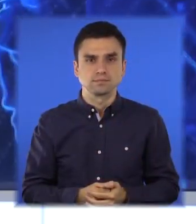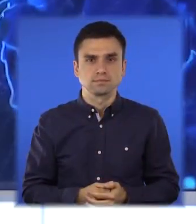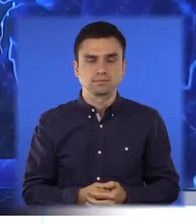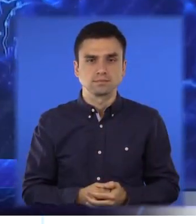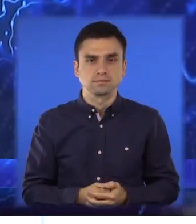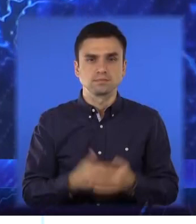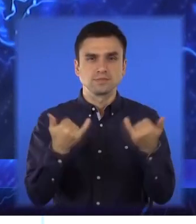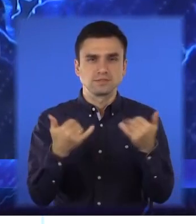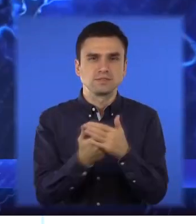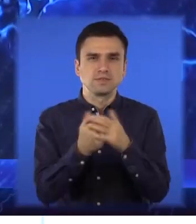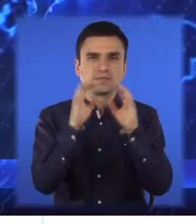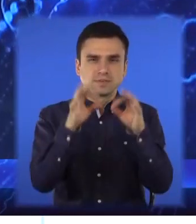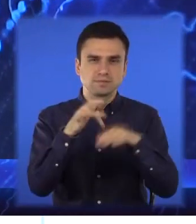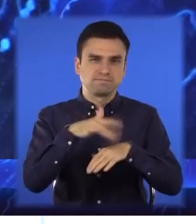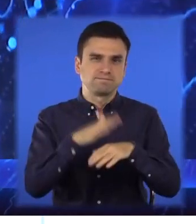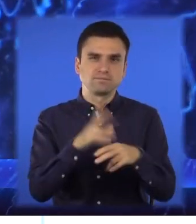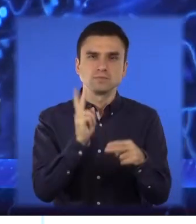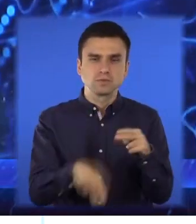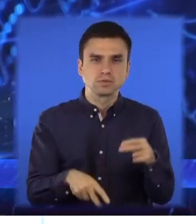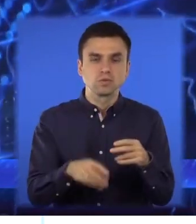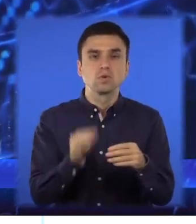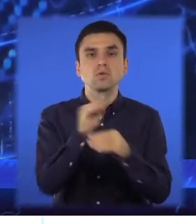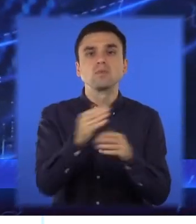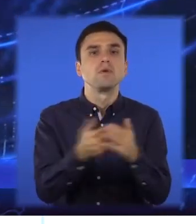На цьому ставимо крапку. Слідкуйте за новинами онлайн на